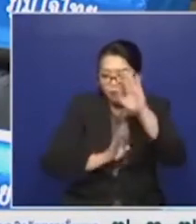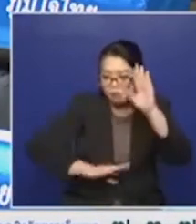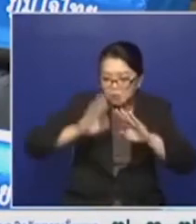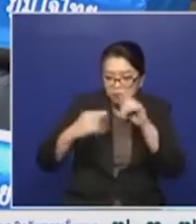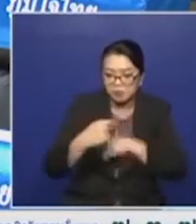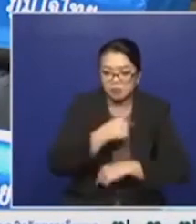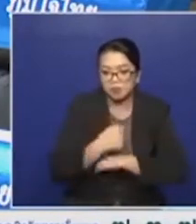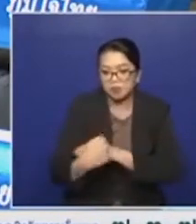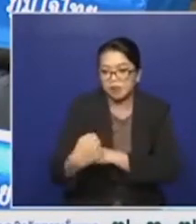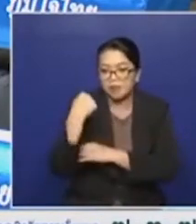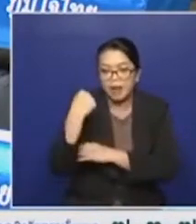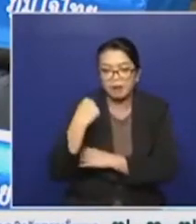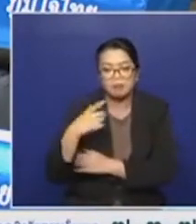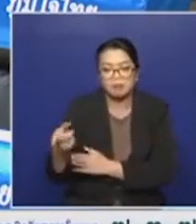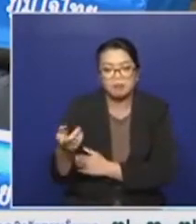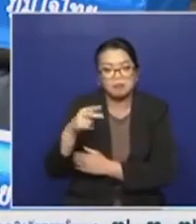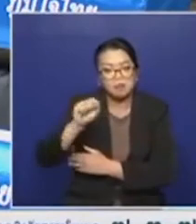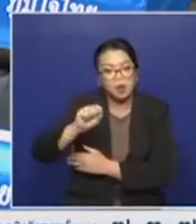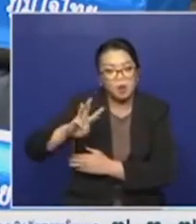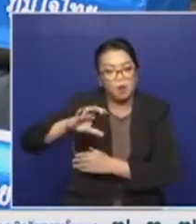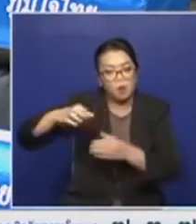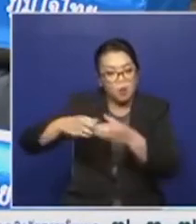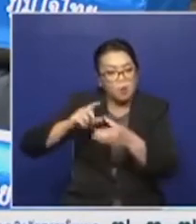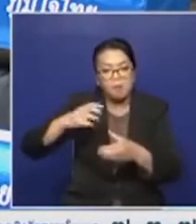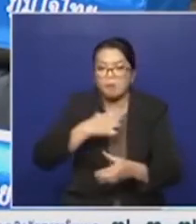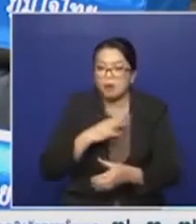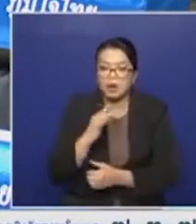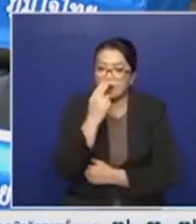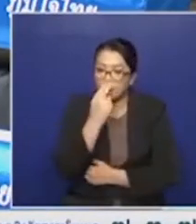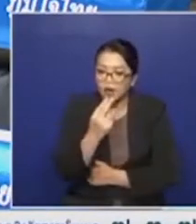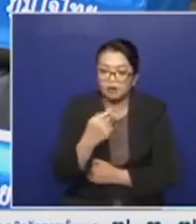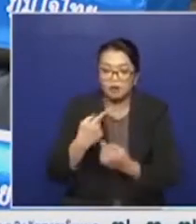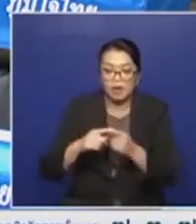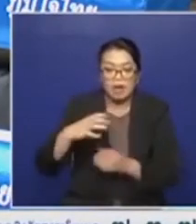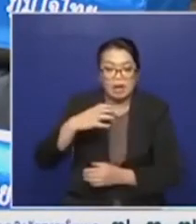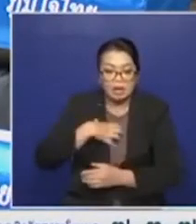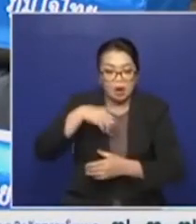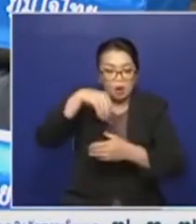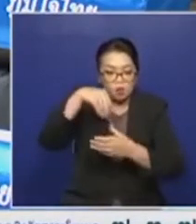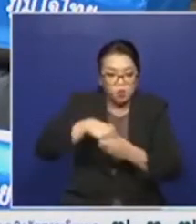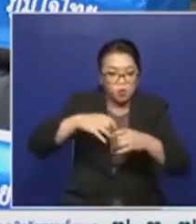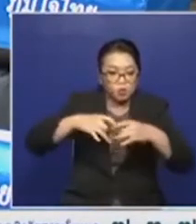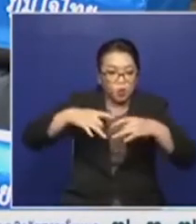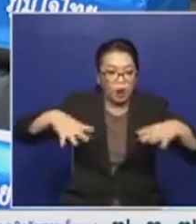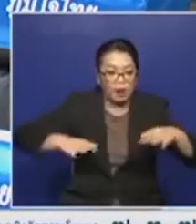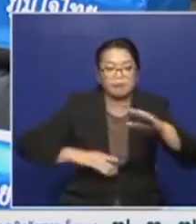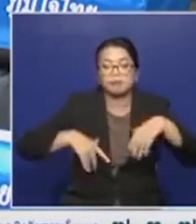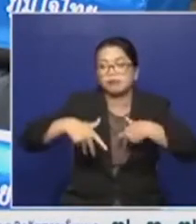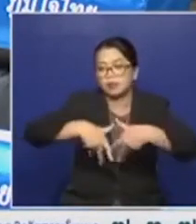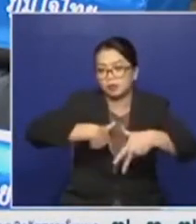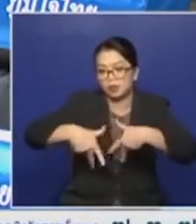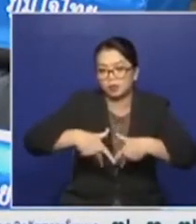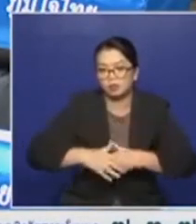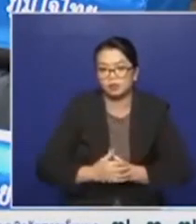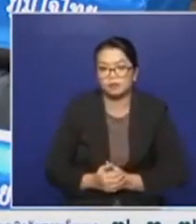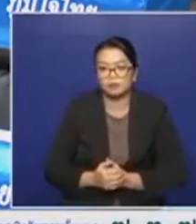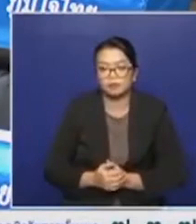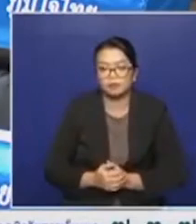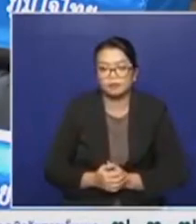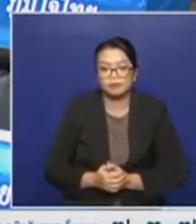แคมป์เข้มแข็งและแข็งแรงแต่สิ่งที่พวกท่านต้องการคือระบอบที่อยู่ตรงกันข้ามกับประชาชน